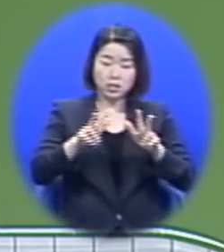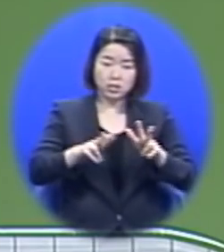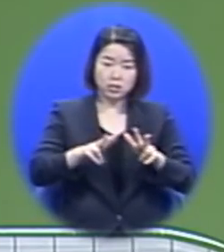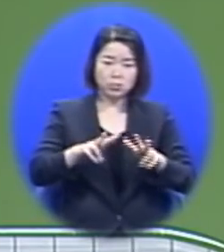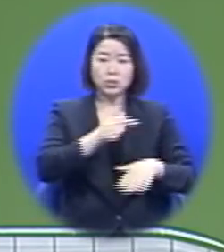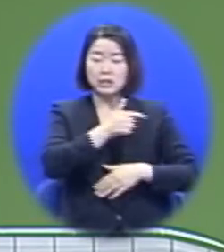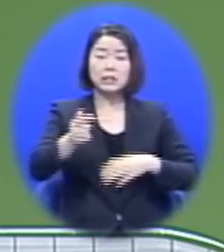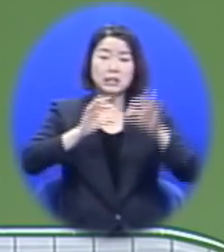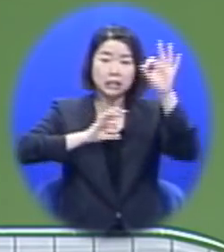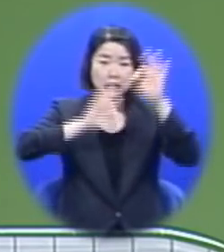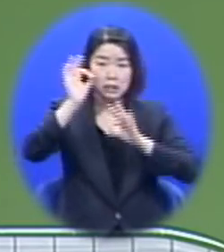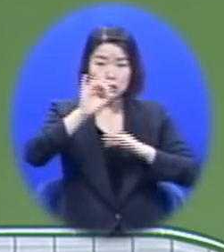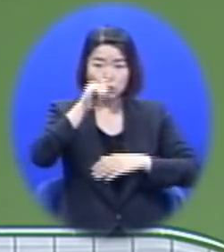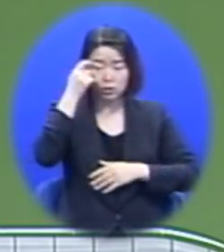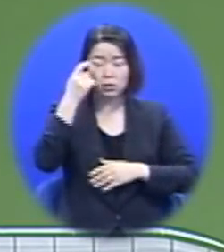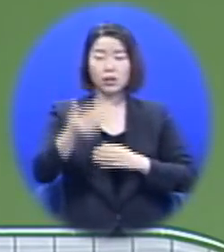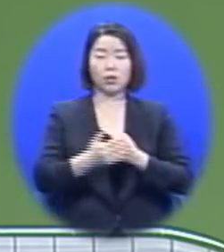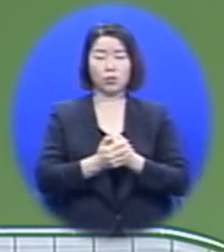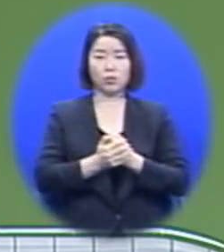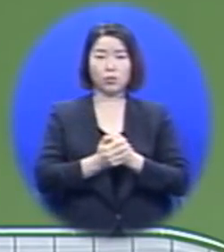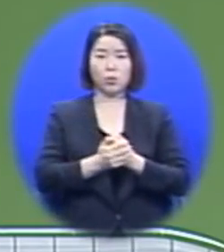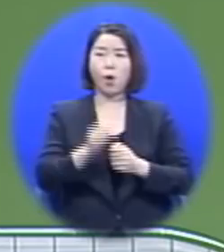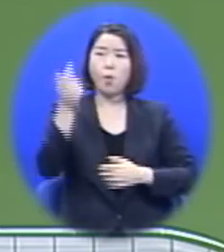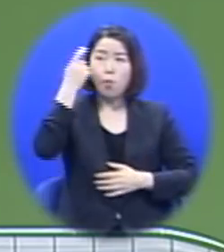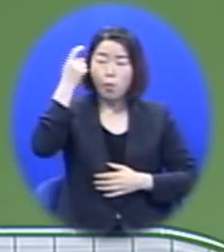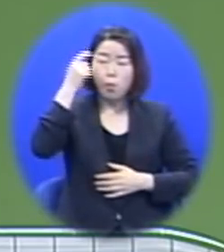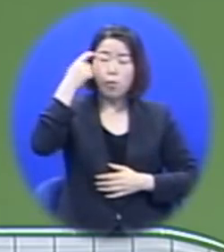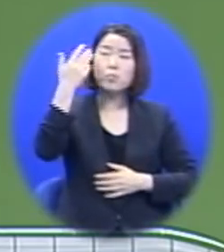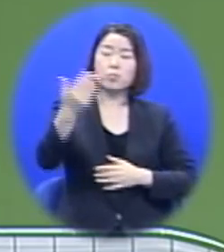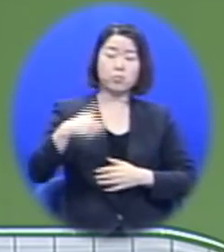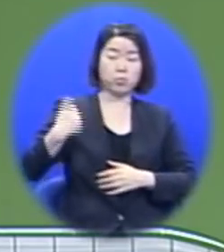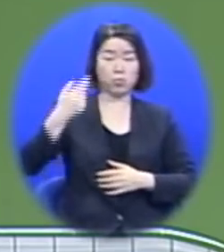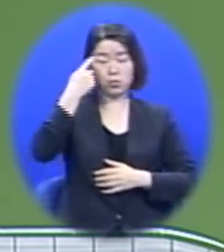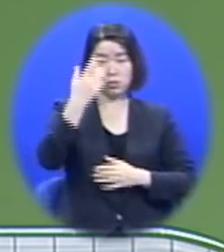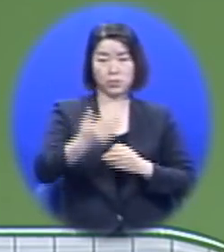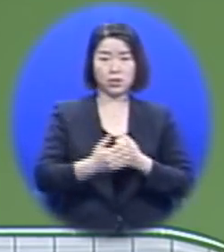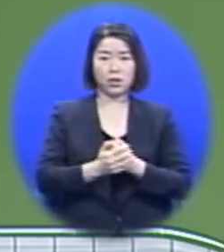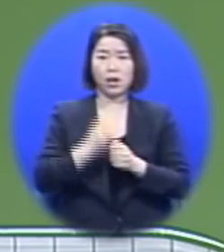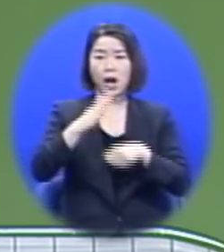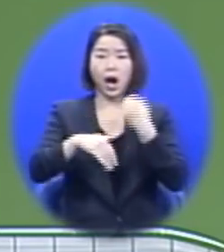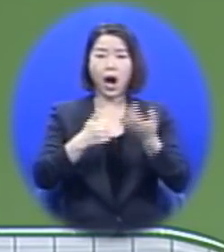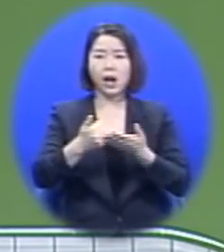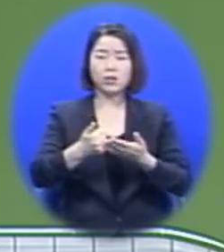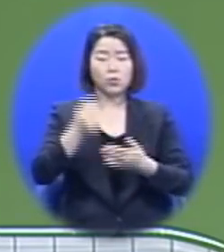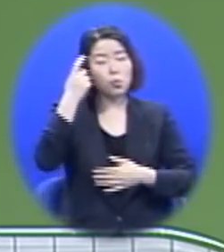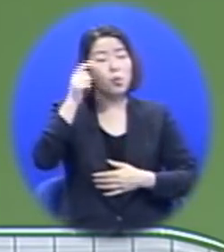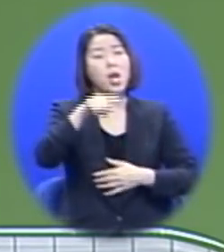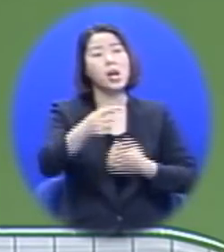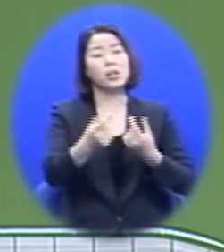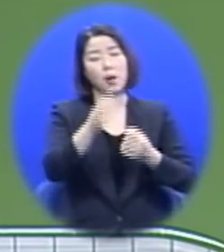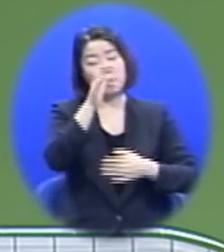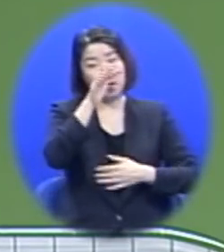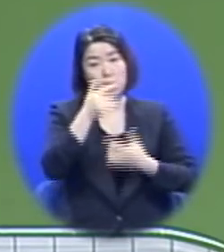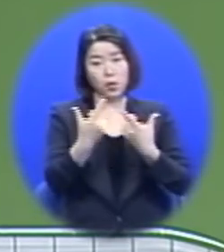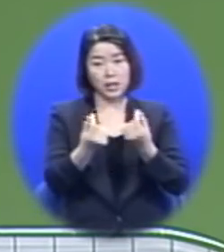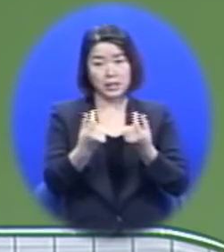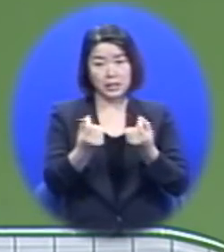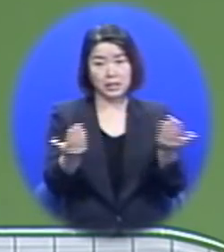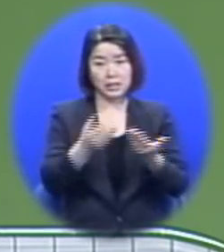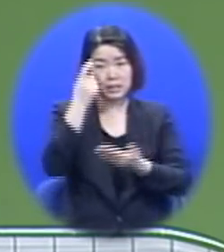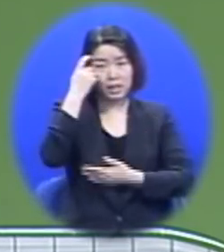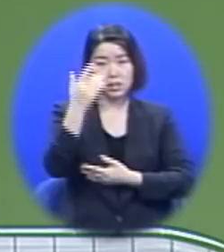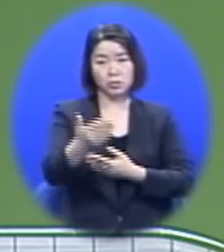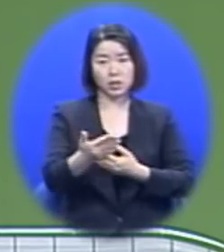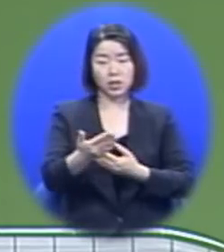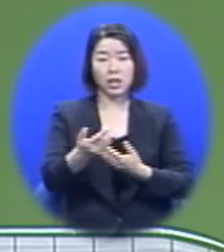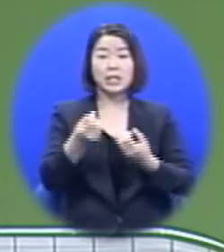실수하신 거예요. 하나님 어찌 그렇게 모르세요? 하나님 어떻게 이렇게 바보 같은 일을 하세요?